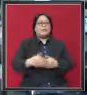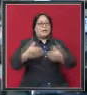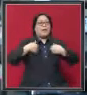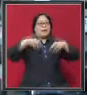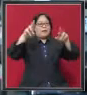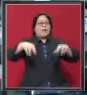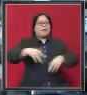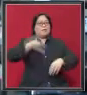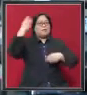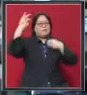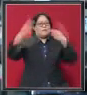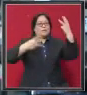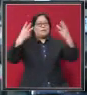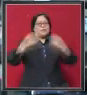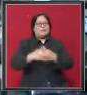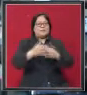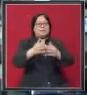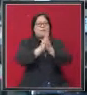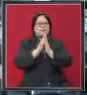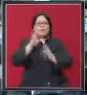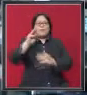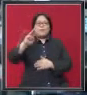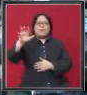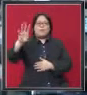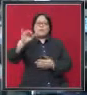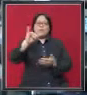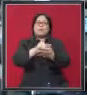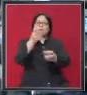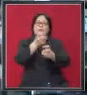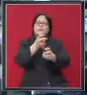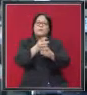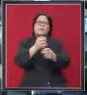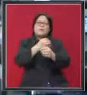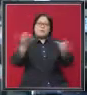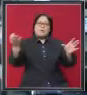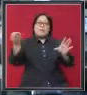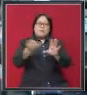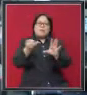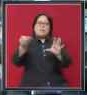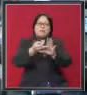Ada rakyat yang merasa bimbang bahawa permohonan untuk moratorium ini susah. Katanya